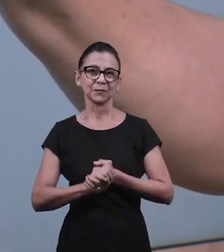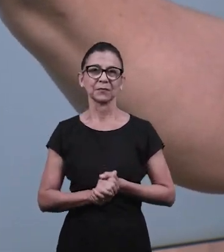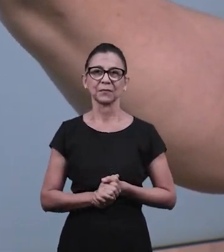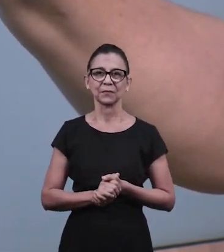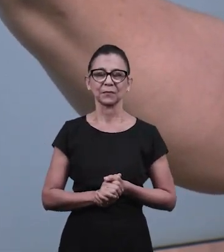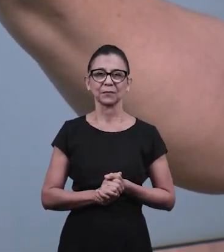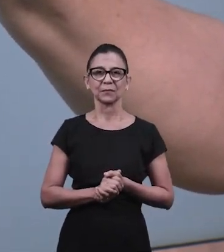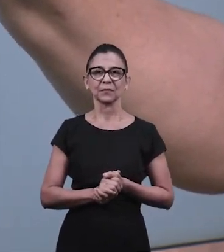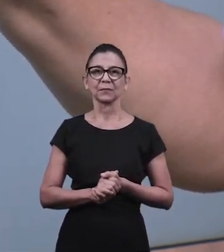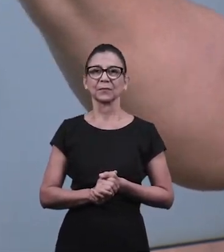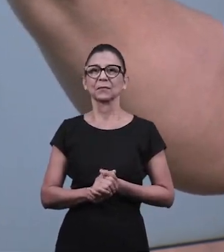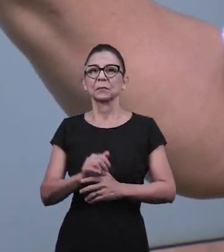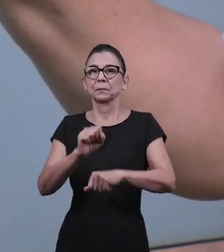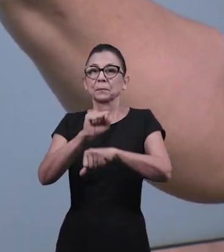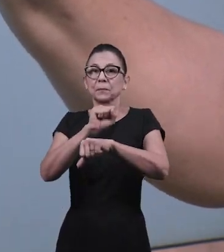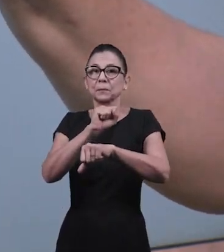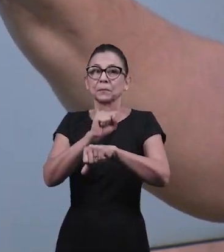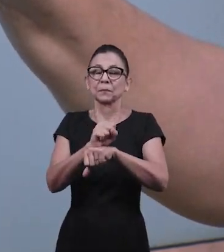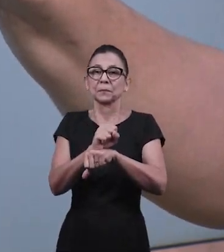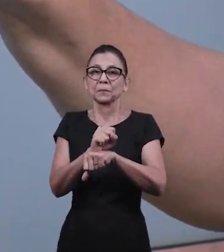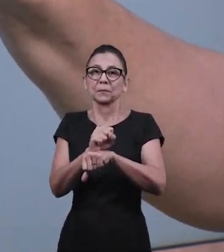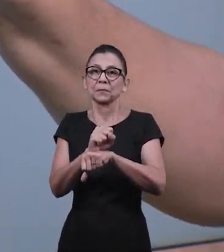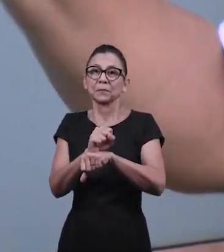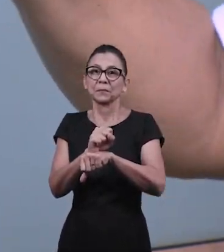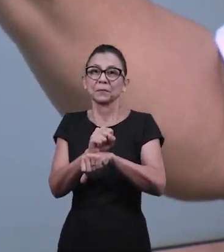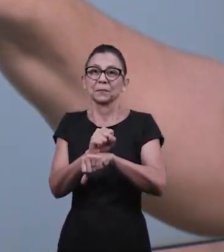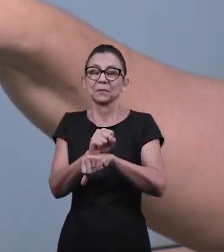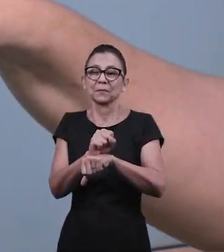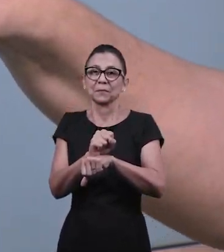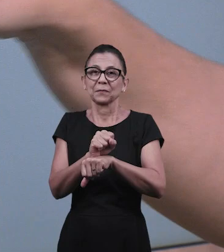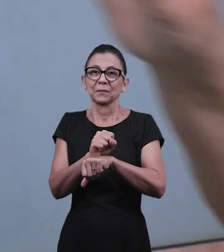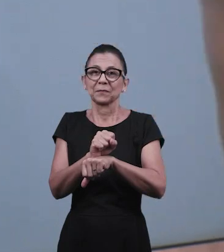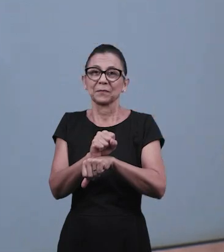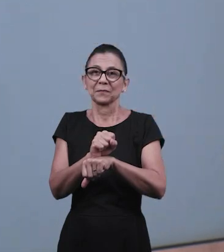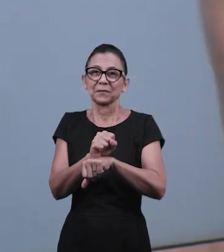Regardez, on commence par une pause d'une